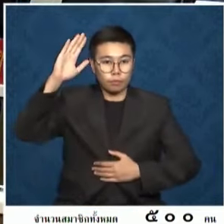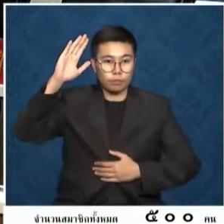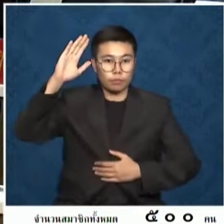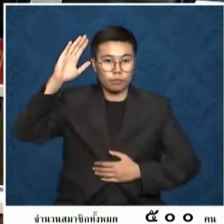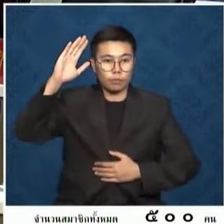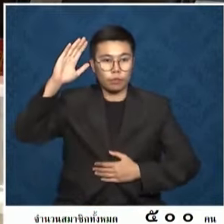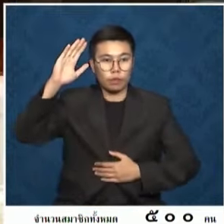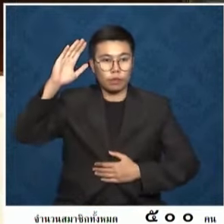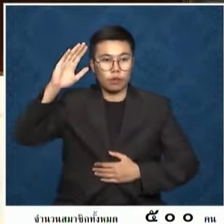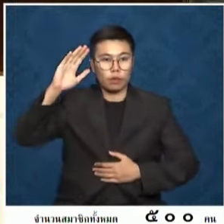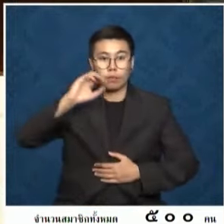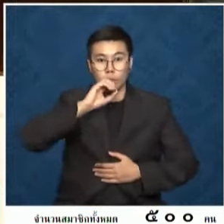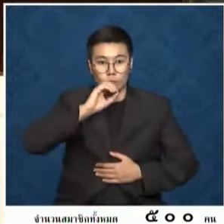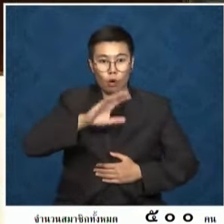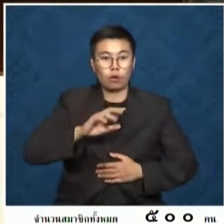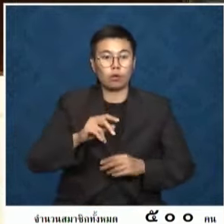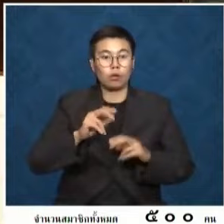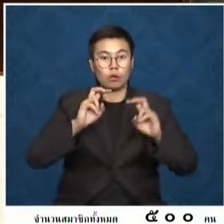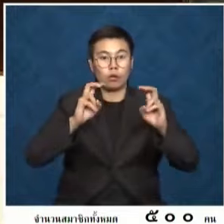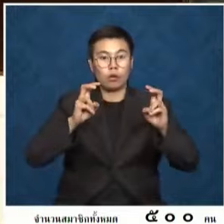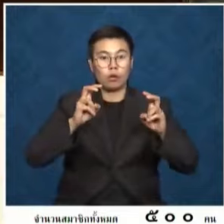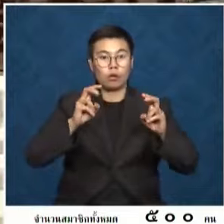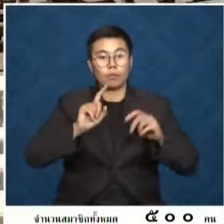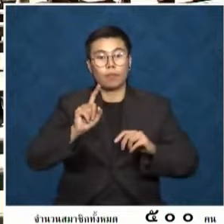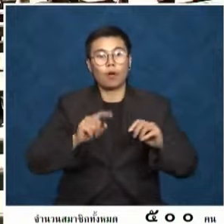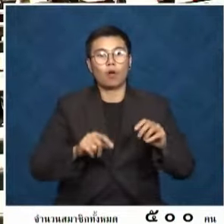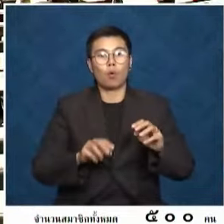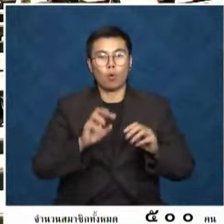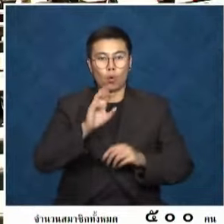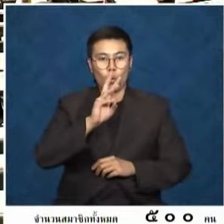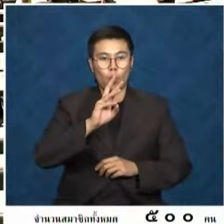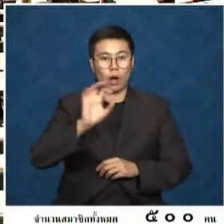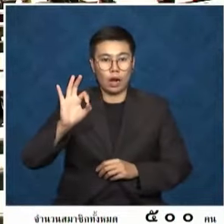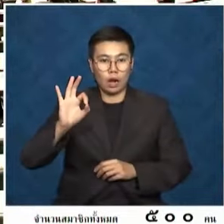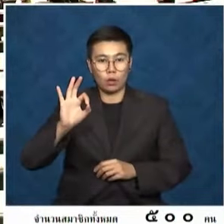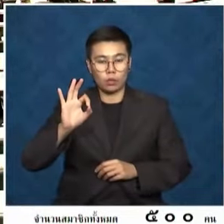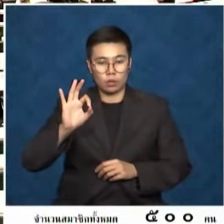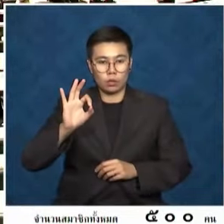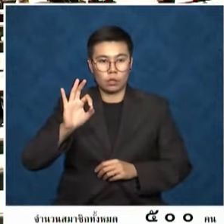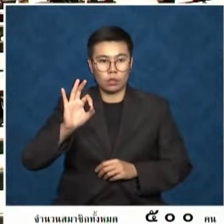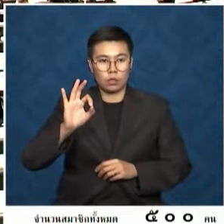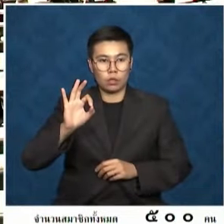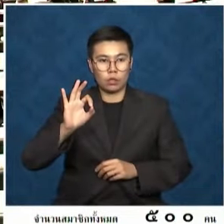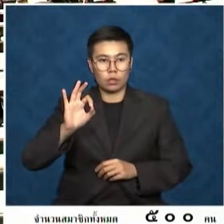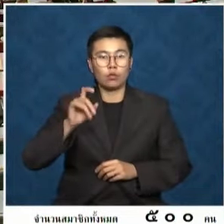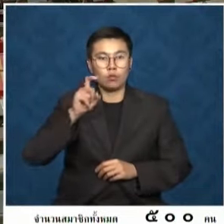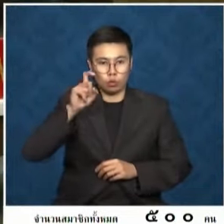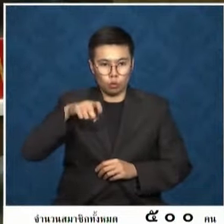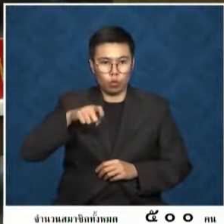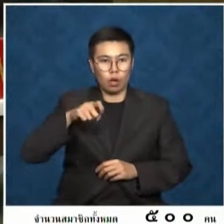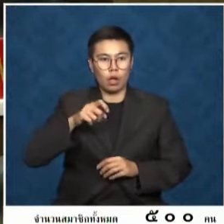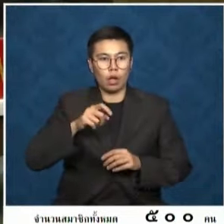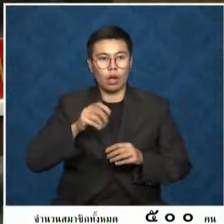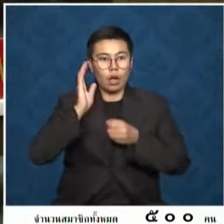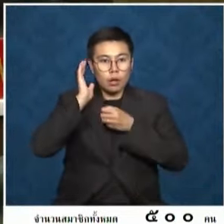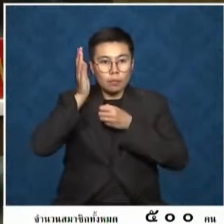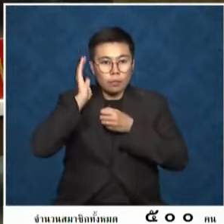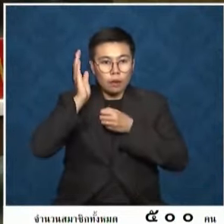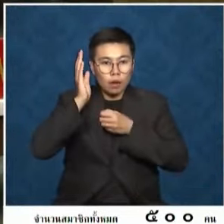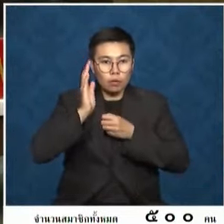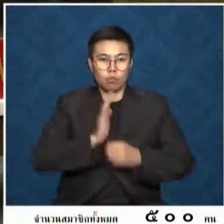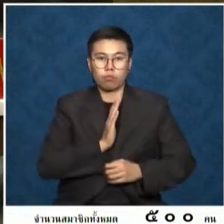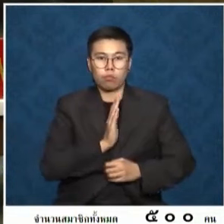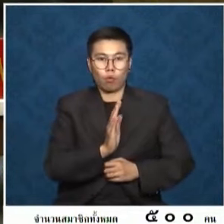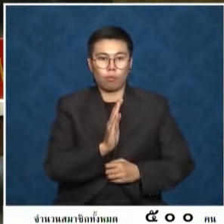บอกว่าข้อไหนข้อไหนนะครับ ข้อ69ครับท่านครับต้องอธิบายให้อยู่ในประเด็นครับท่านครับท่านออกนอกประเด็นไปเรื่อยนะครับ